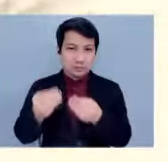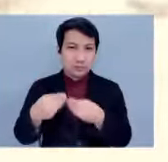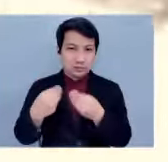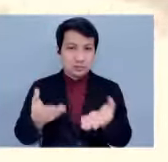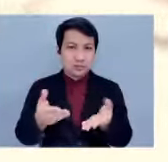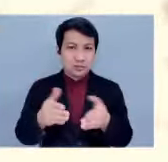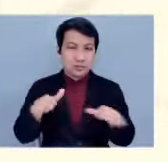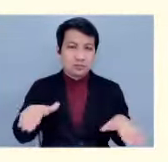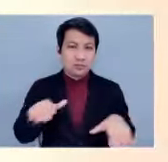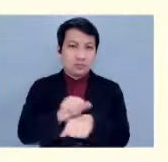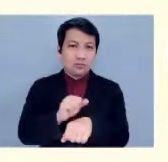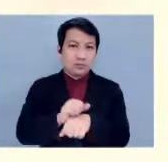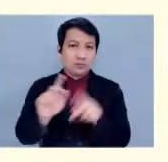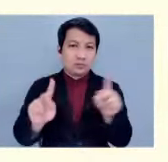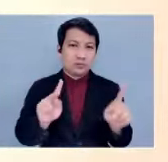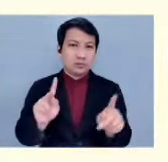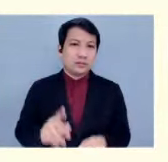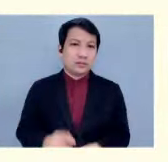maraming tao.